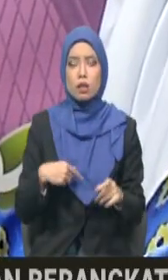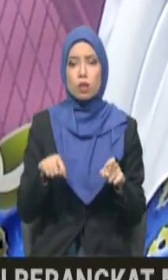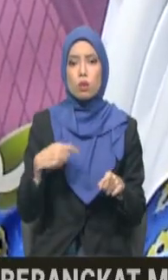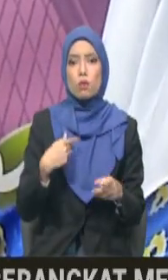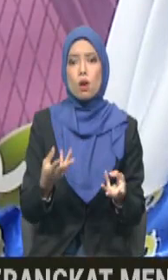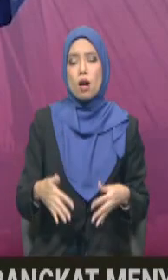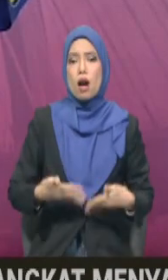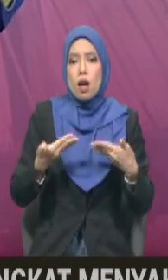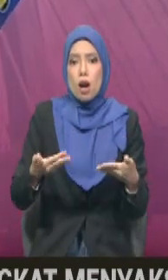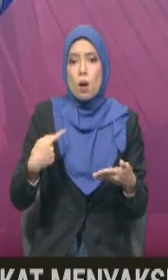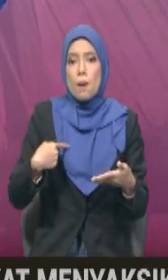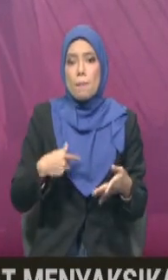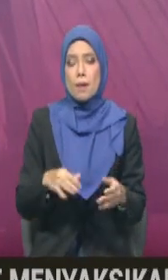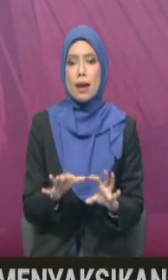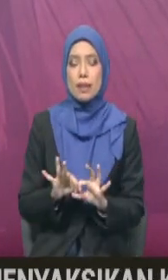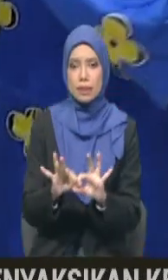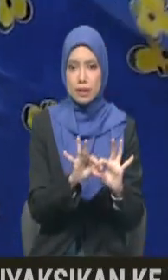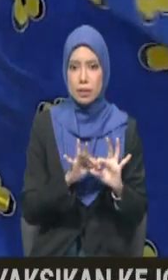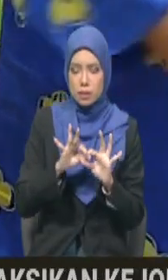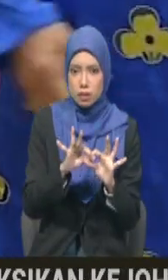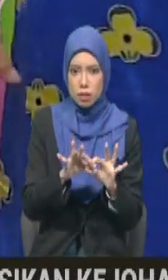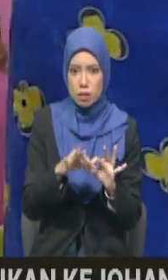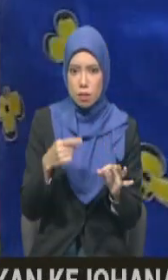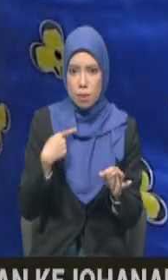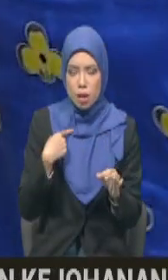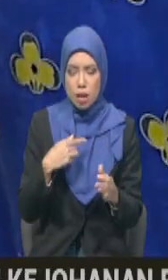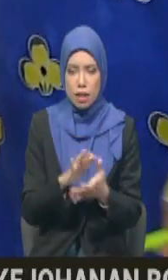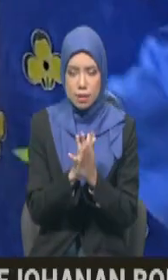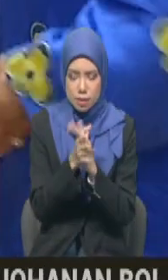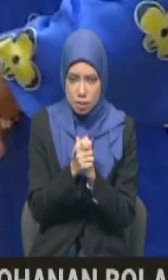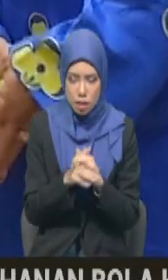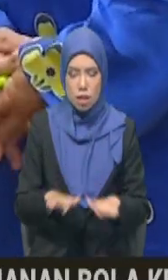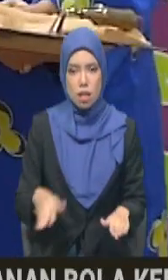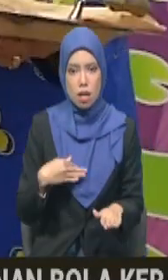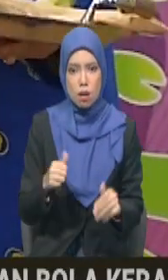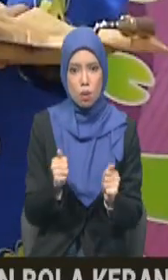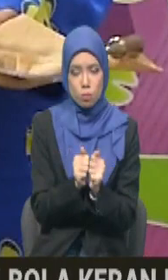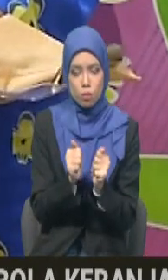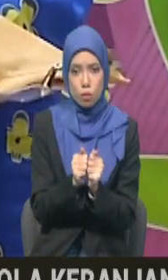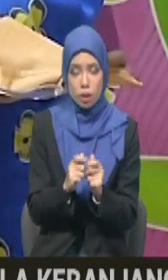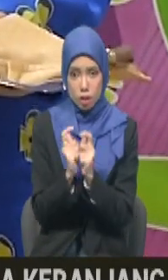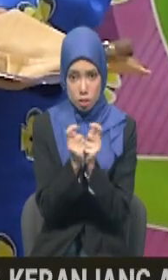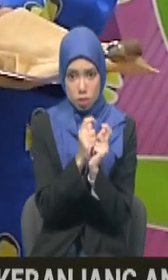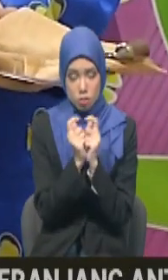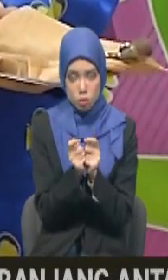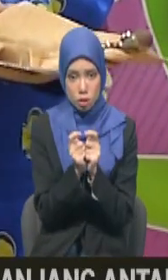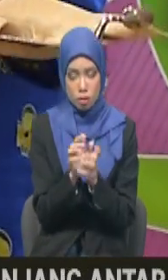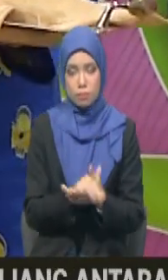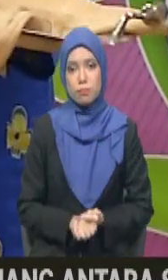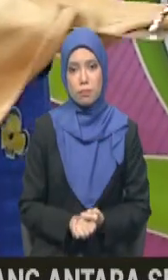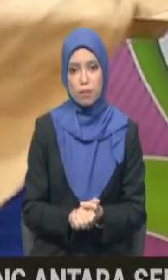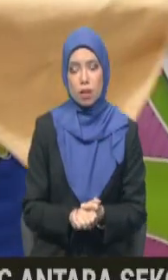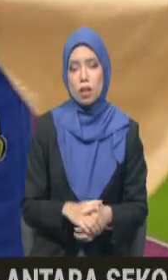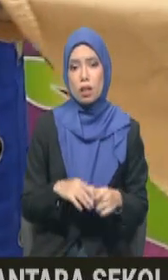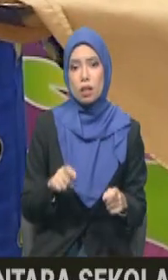kerjasama dan kolaborasi dalam persekitaran yang sihat dan selamat menyokong agenda matlamat pembangunan mampan merangsang